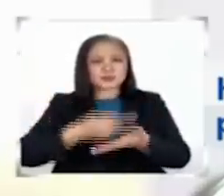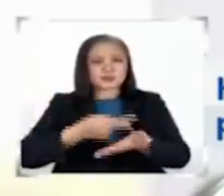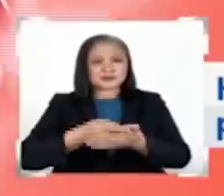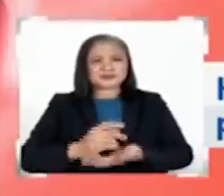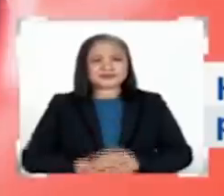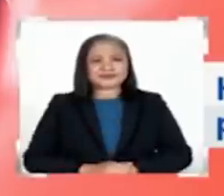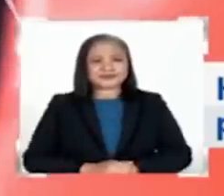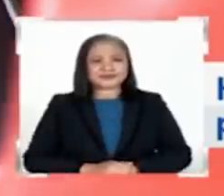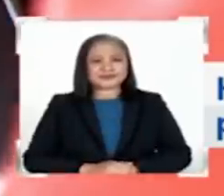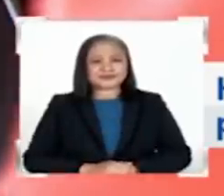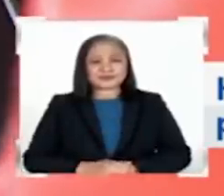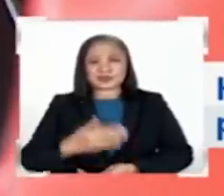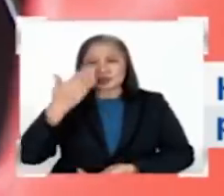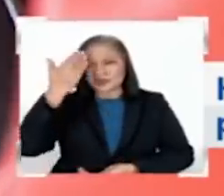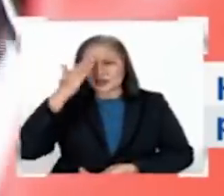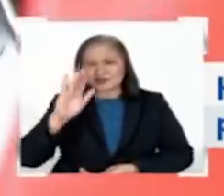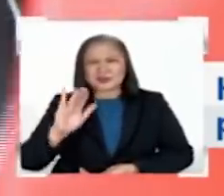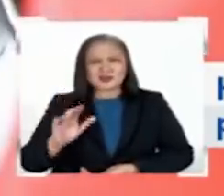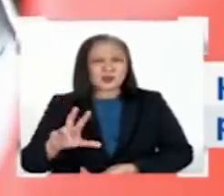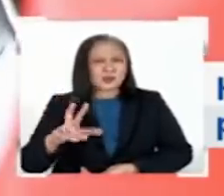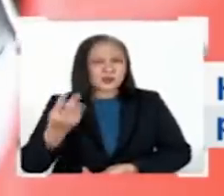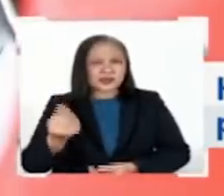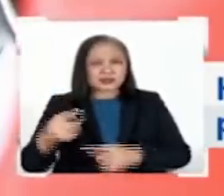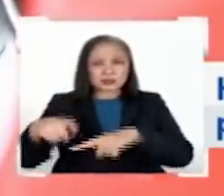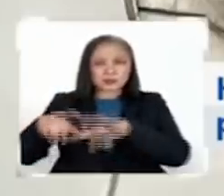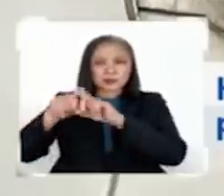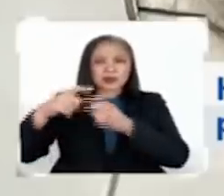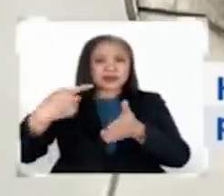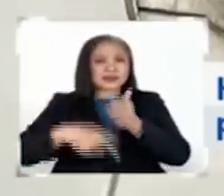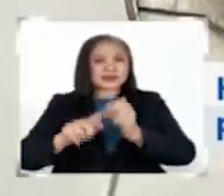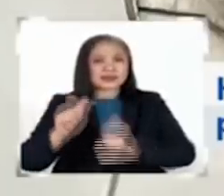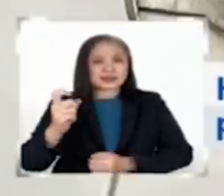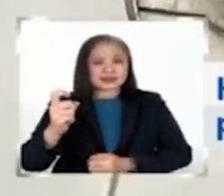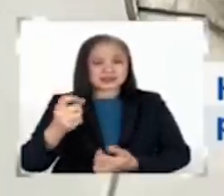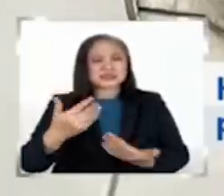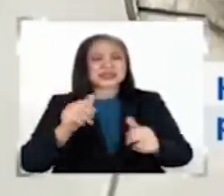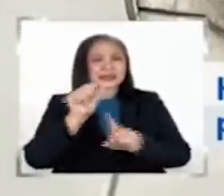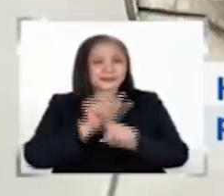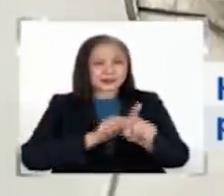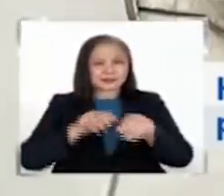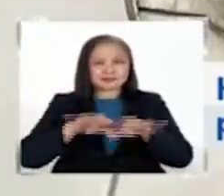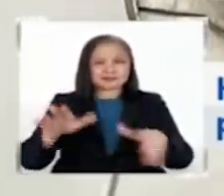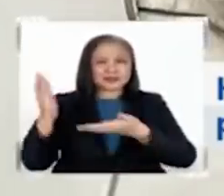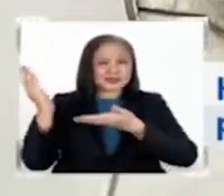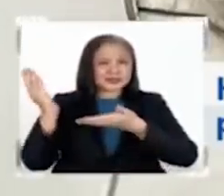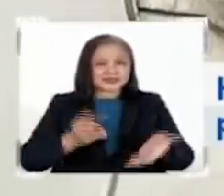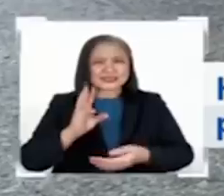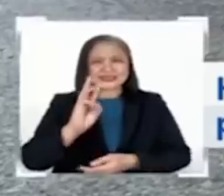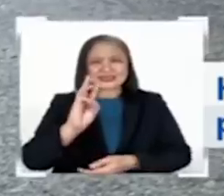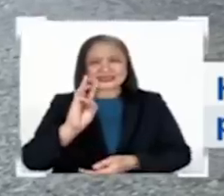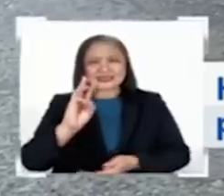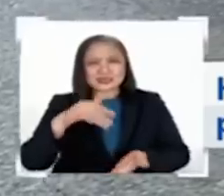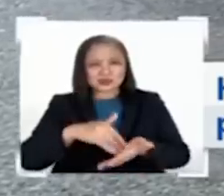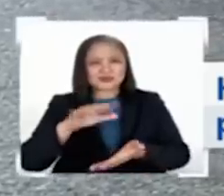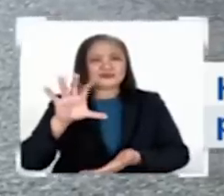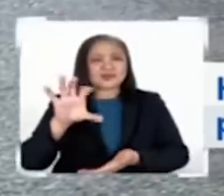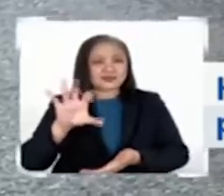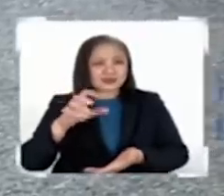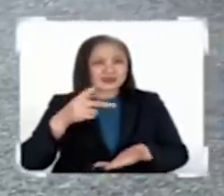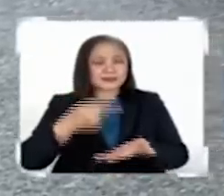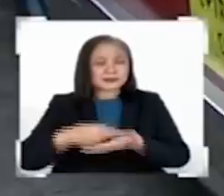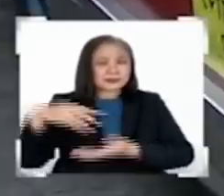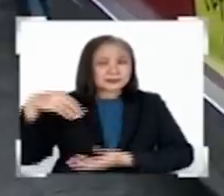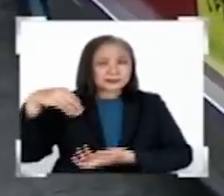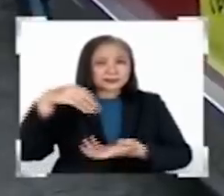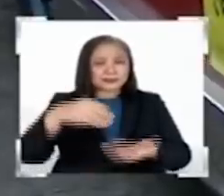kailan masususpindi ang buwis sa langis at sa Abril pa ilalabas ang sangbagsakang 6,500 pesos na pantawid pasada sa